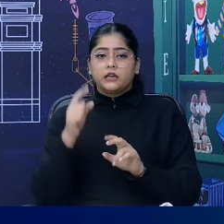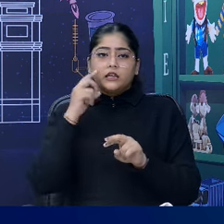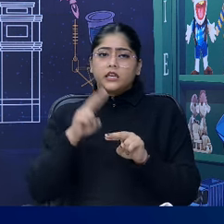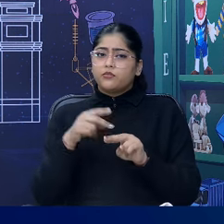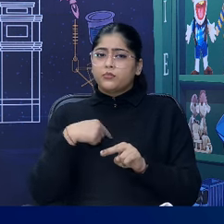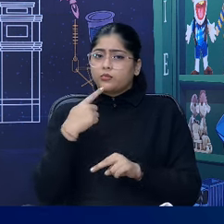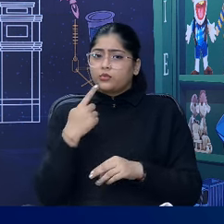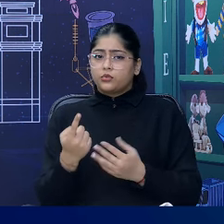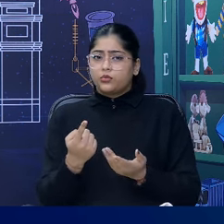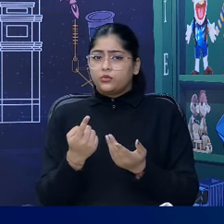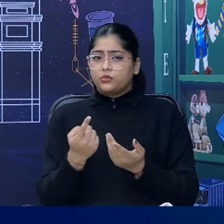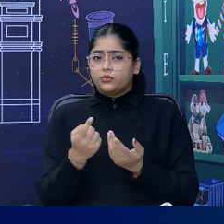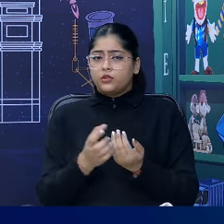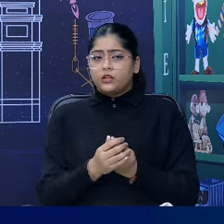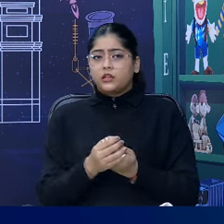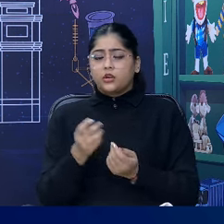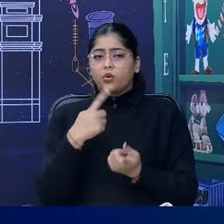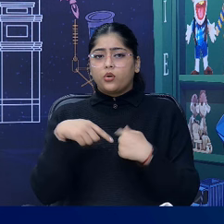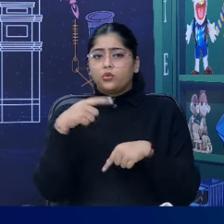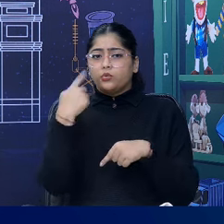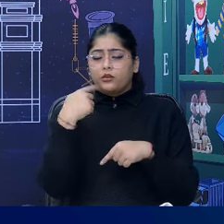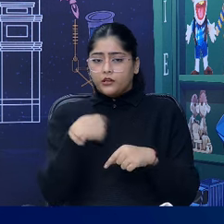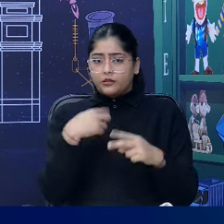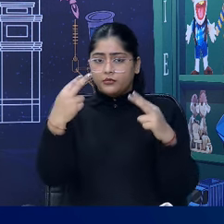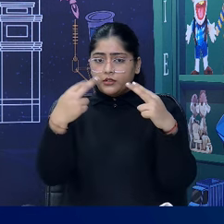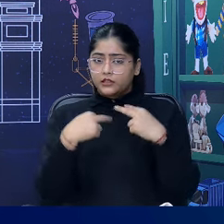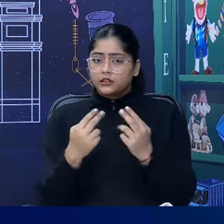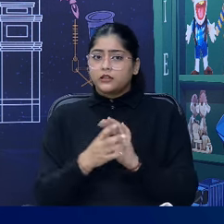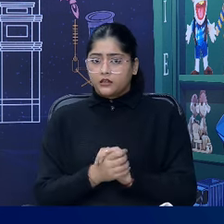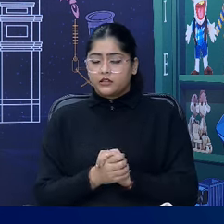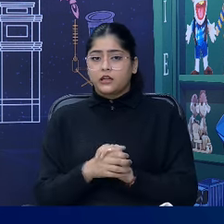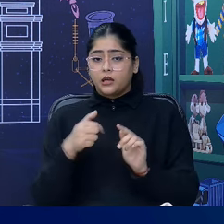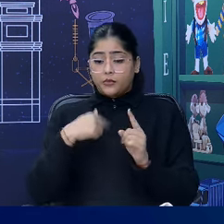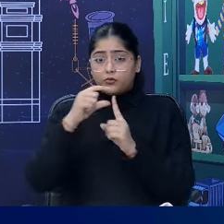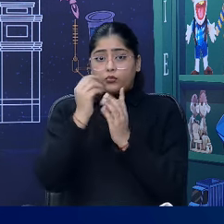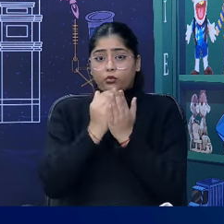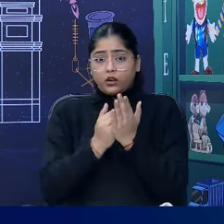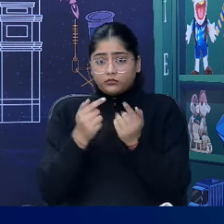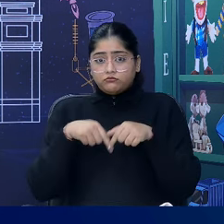कहें कि हमारे जितने व्यूअर्स हमारे जो ये प्रोग्राम देख रहे